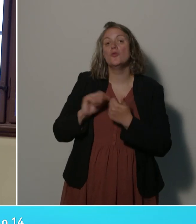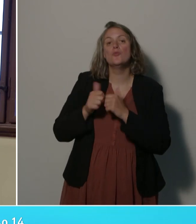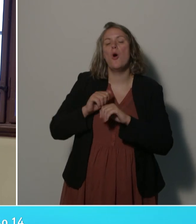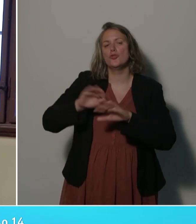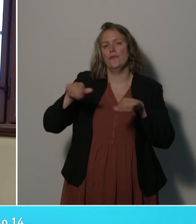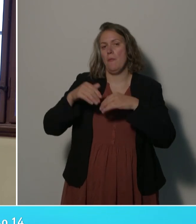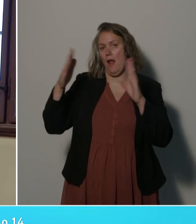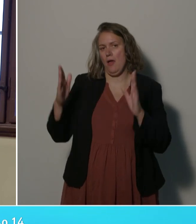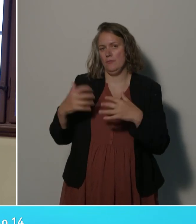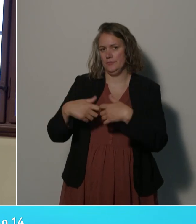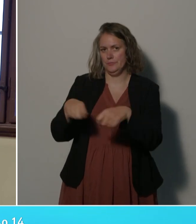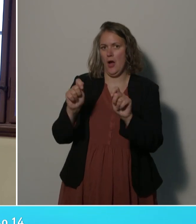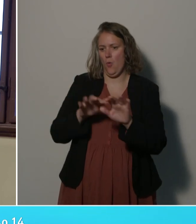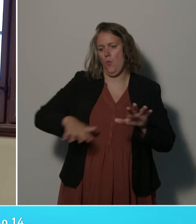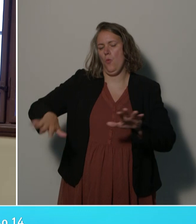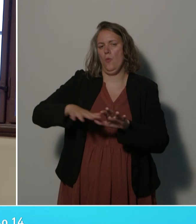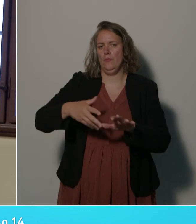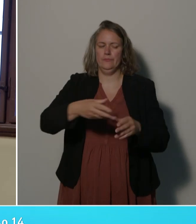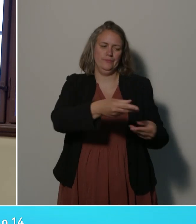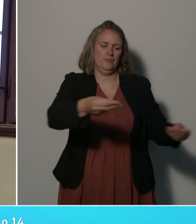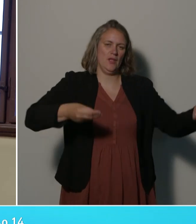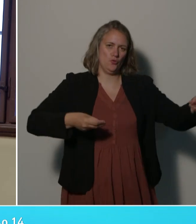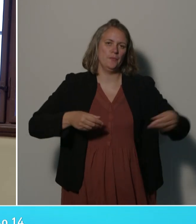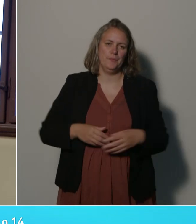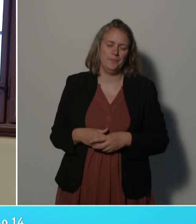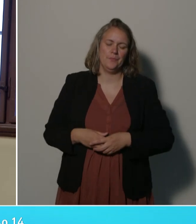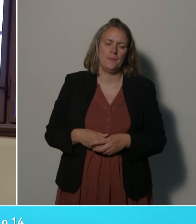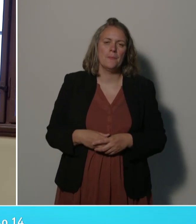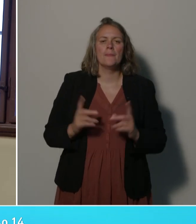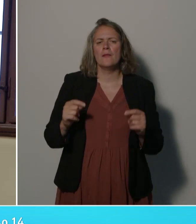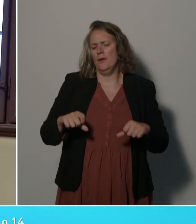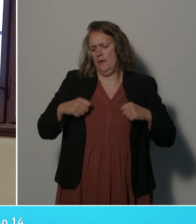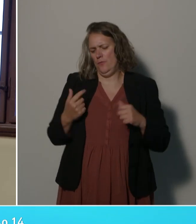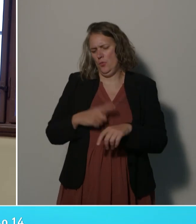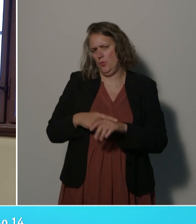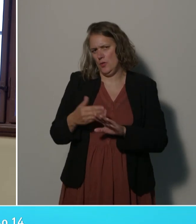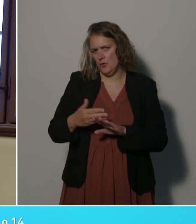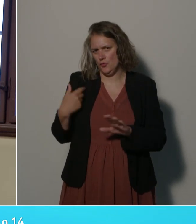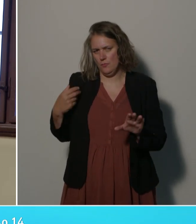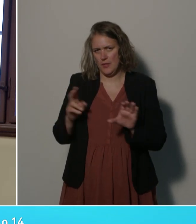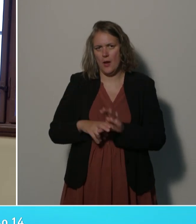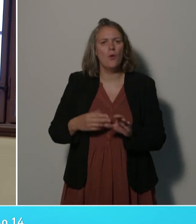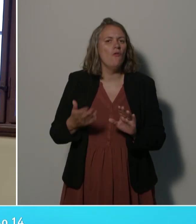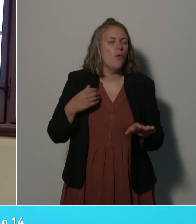Im Rahmen der frühzeitigen Beteiligung sind zu dem Vorentwurf